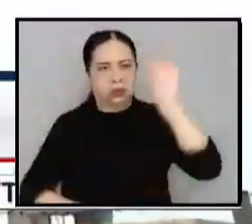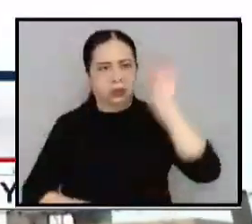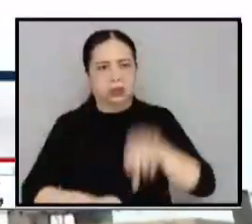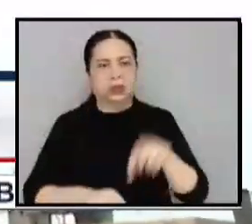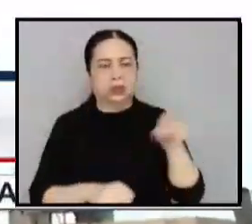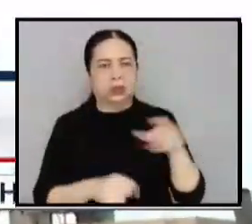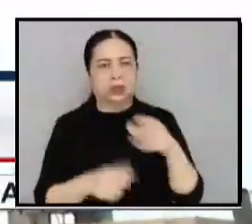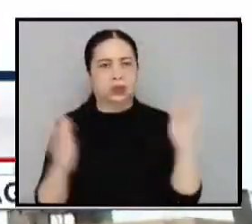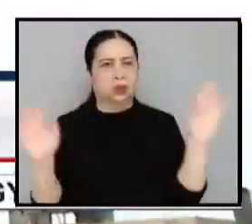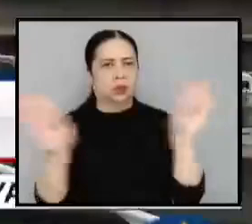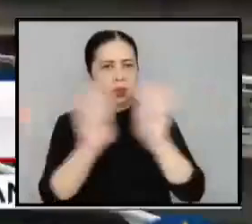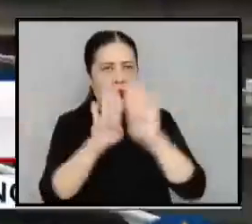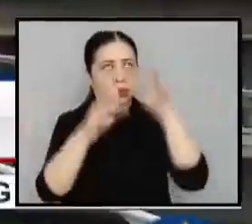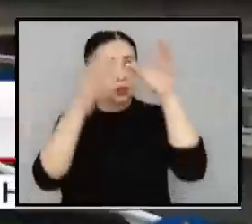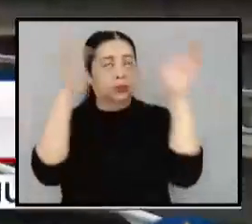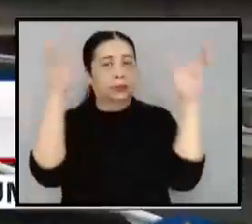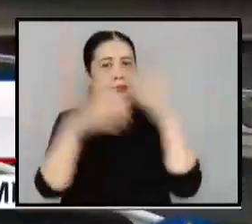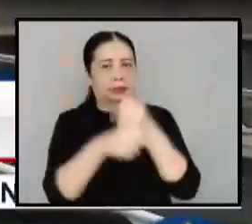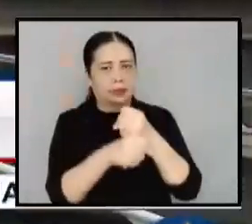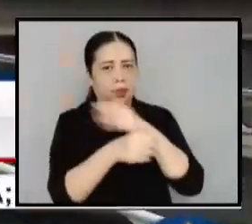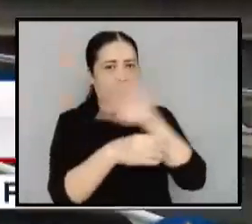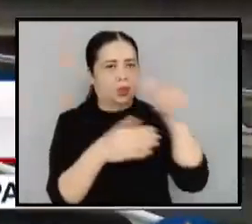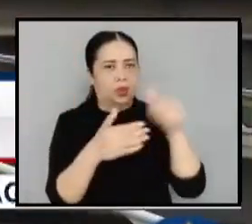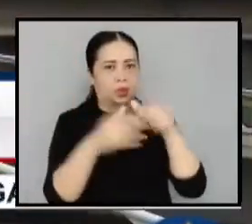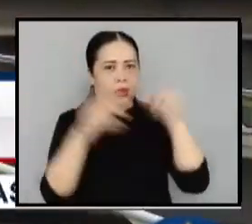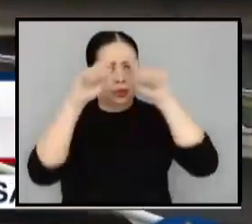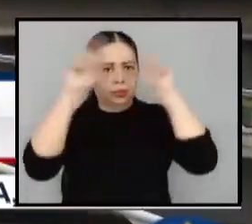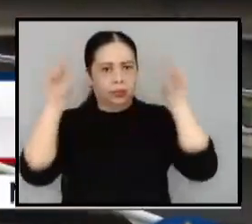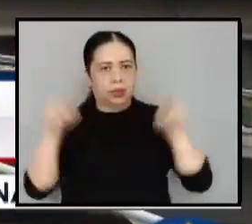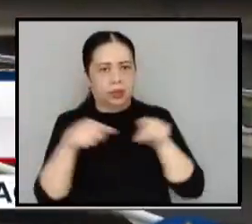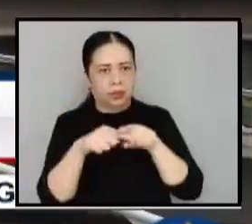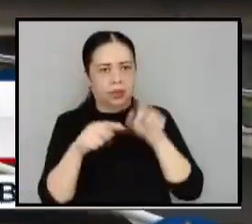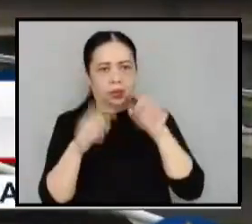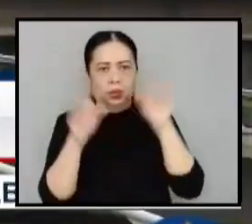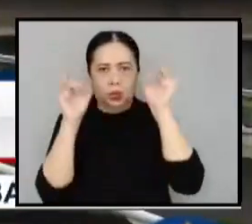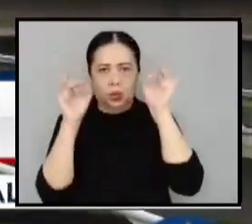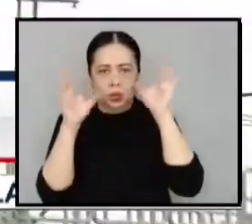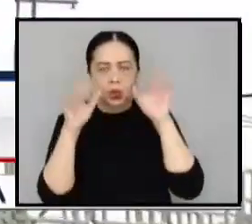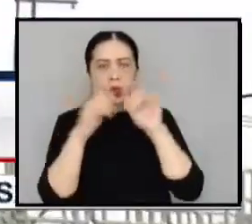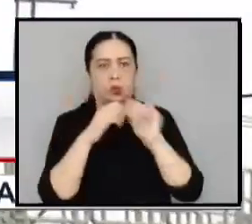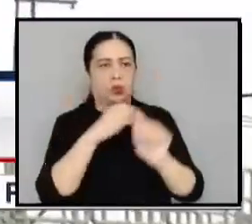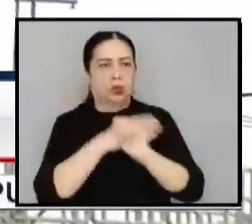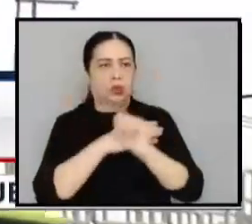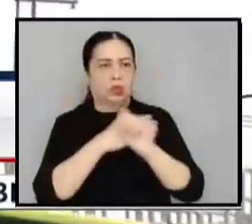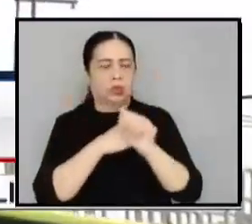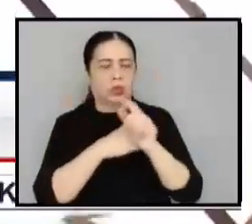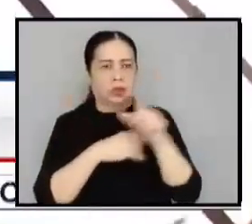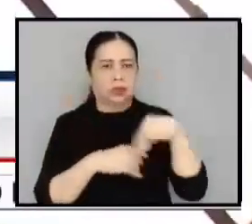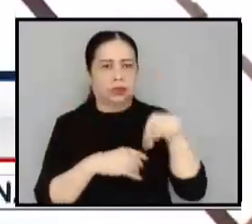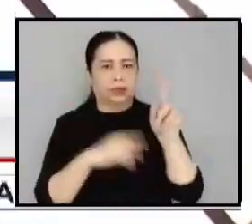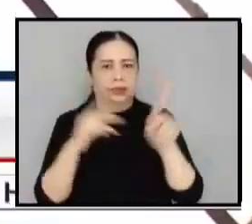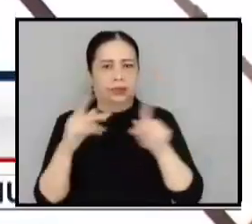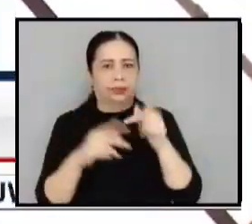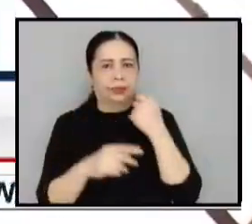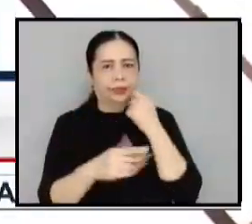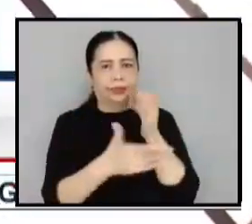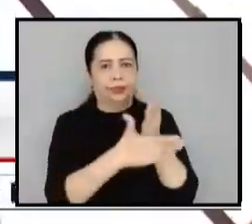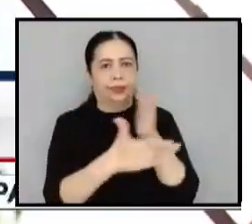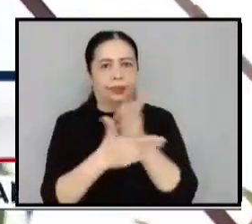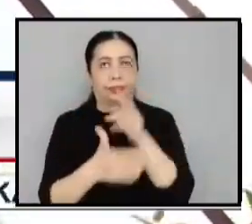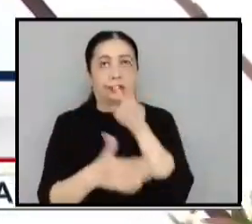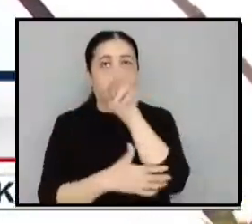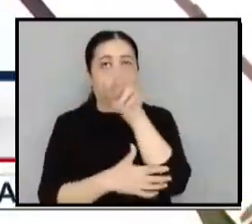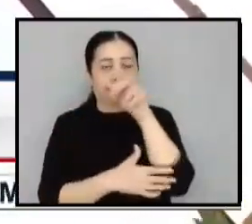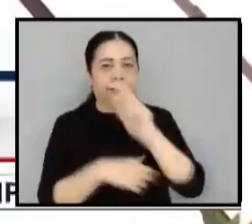pinatanggal o binabaklas ng pamahalaan ng lahat ng mga billboard signages na mapanganib o banta sa kaligtasan ng publiko. Nagikot kami kanina, Ryan, at nakita namin na